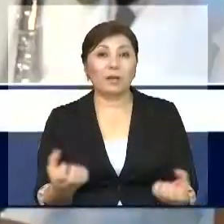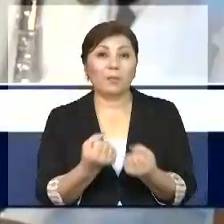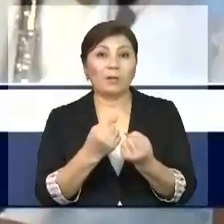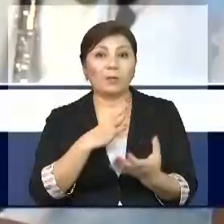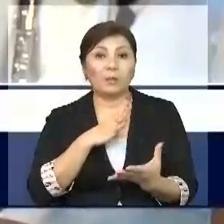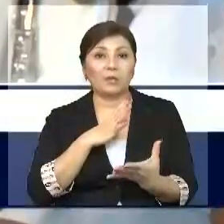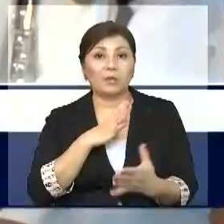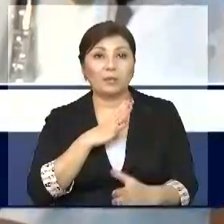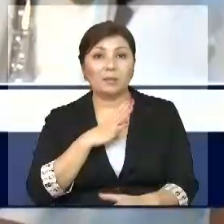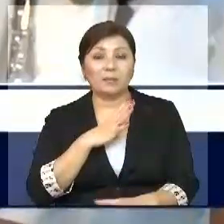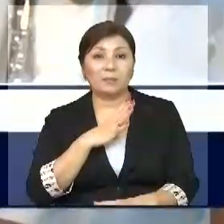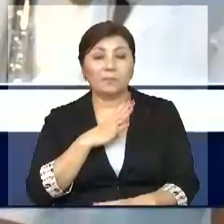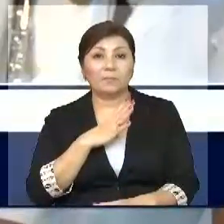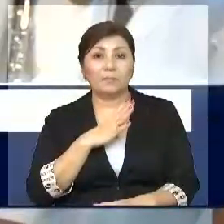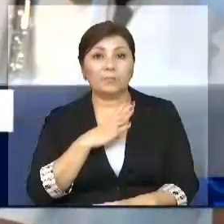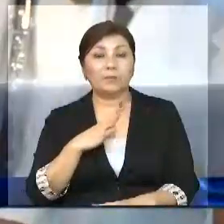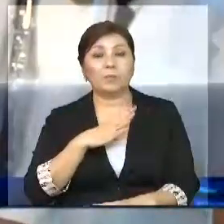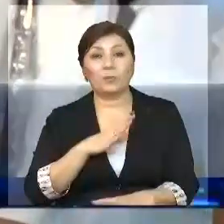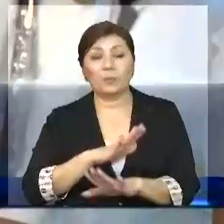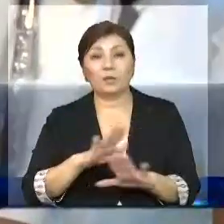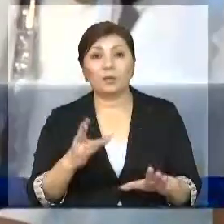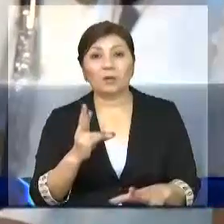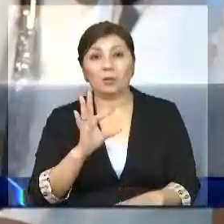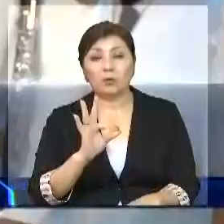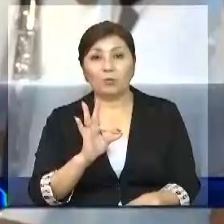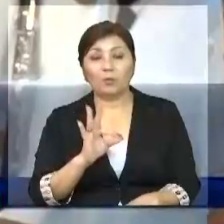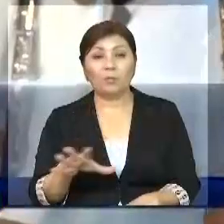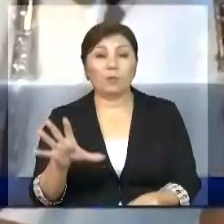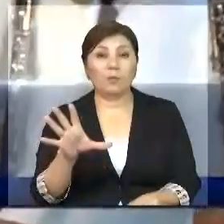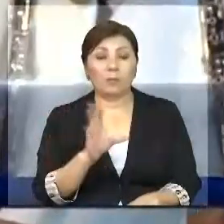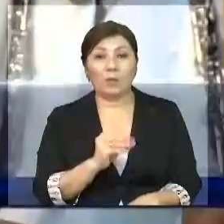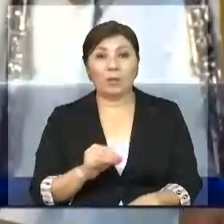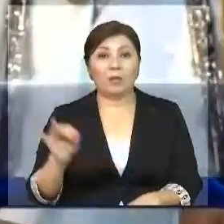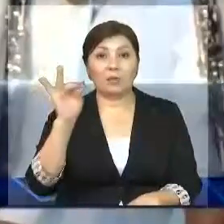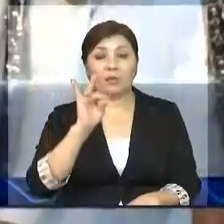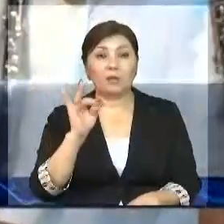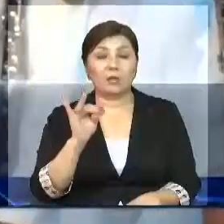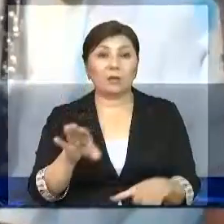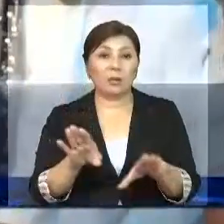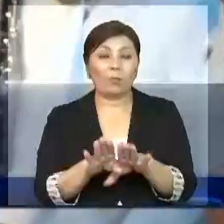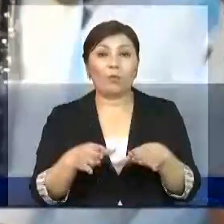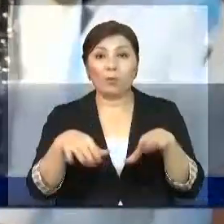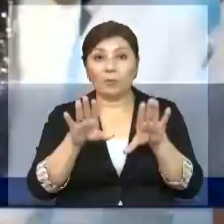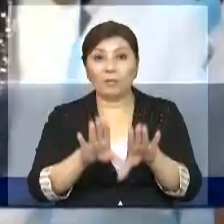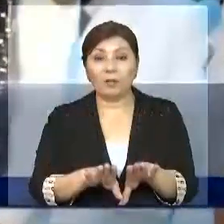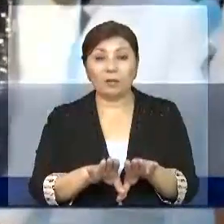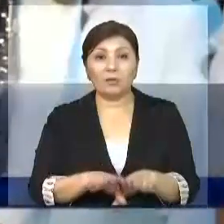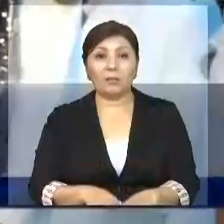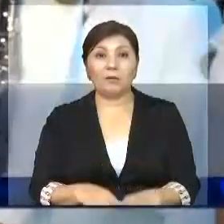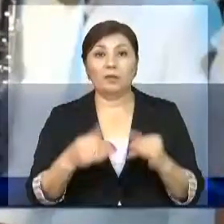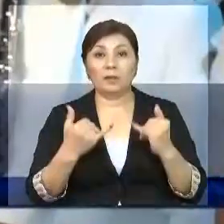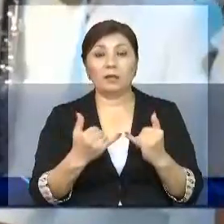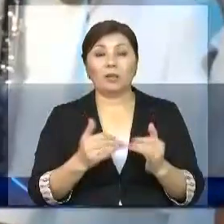kalındı. Bolmağan sıyaqtı. Bırak, uzun tarih bolıp kaldı gönde. Son özünde,